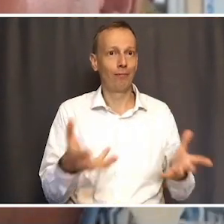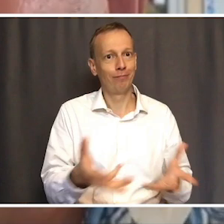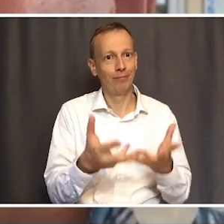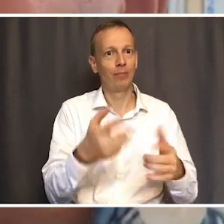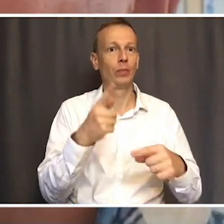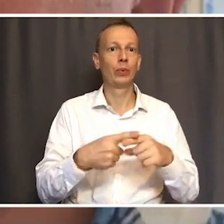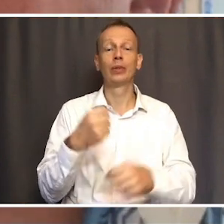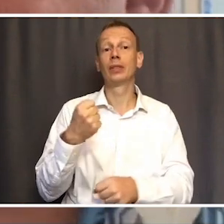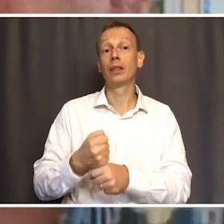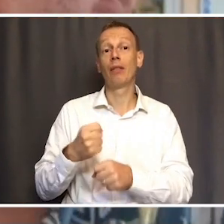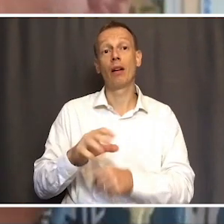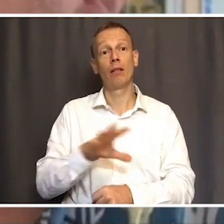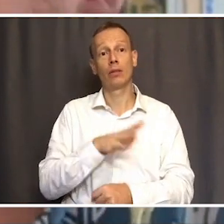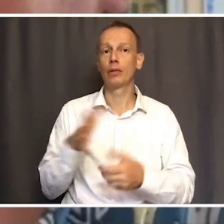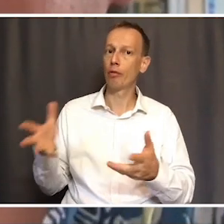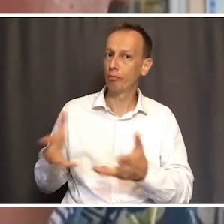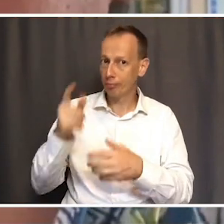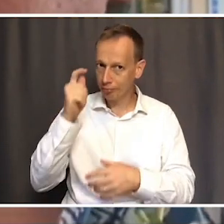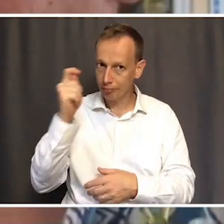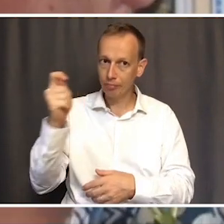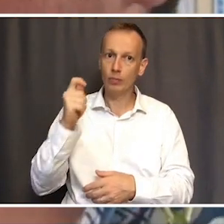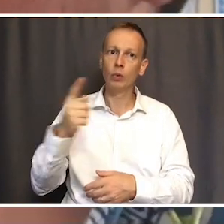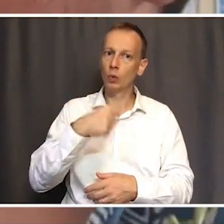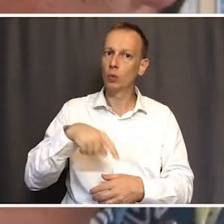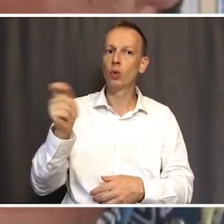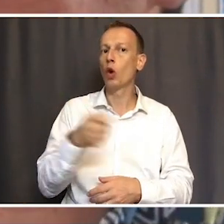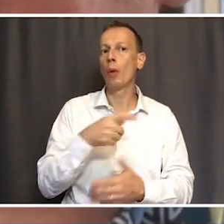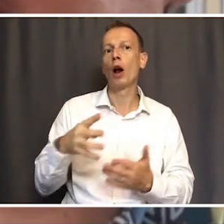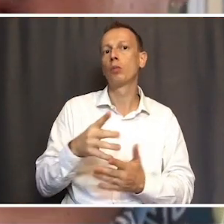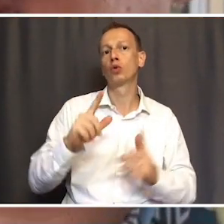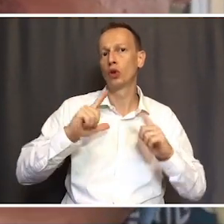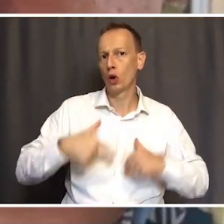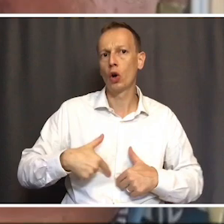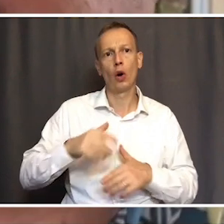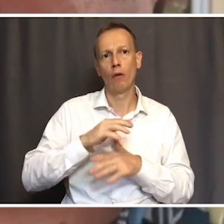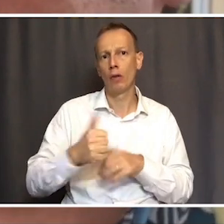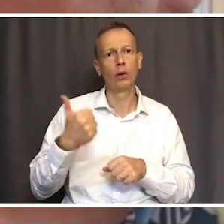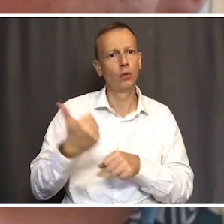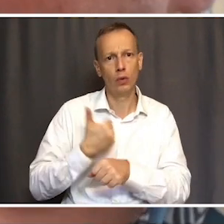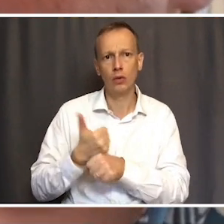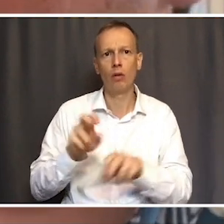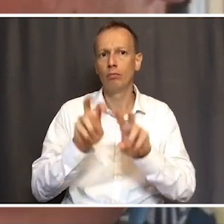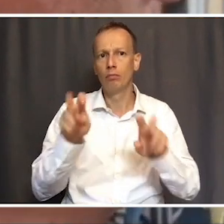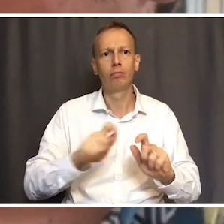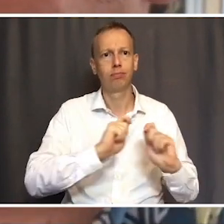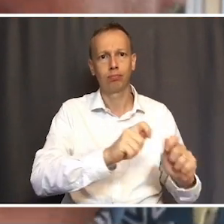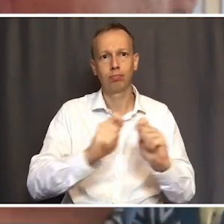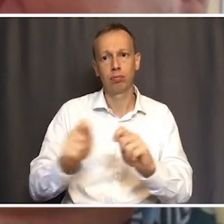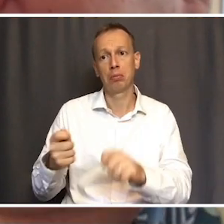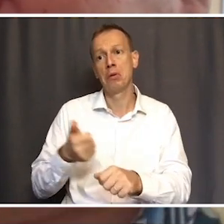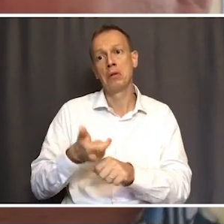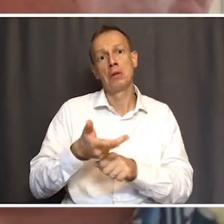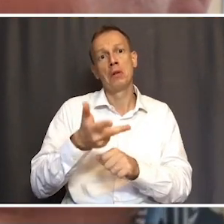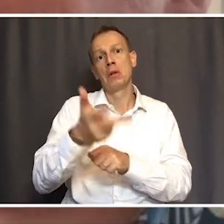en avant de nos enfants, le travail des enseignants, donc une action inscrite dans notre projet d'école et que nous menons à chaque